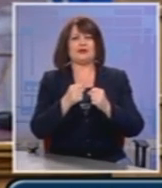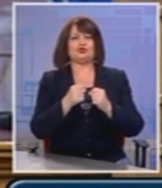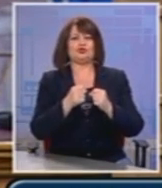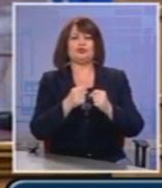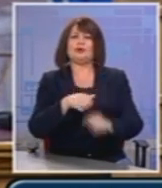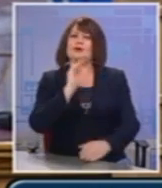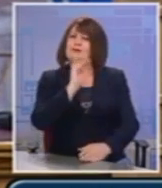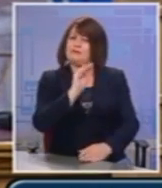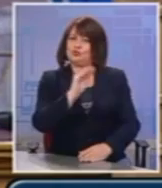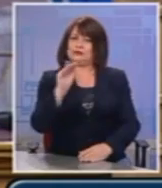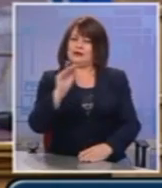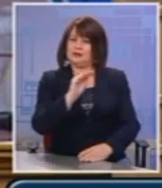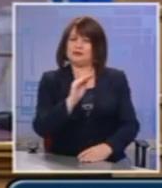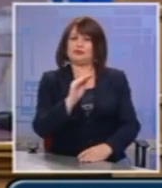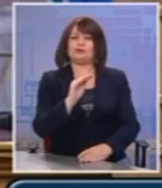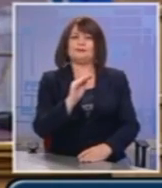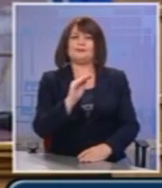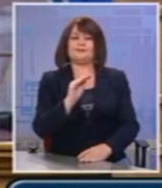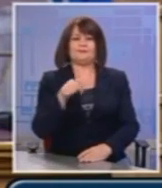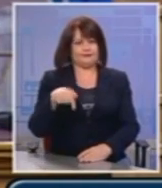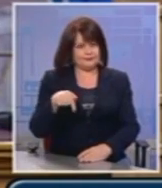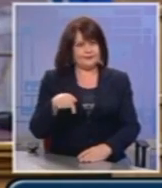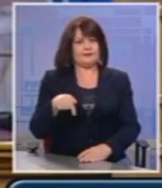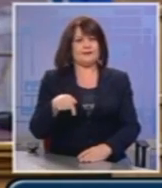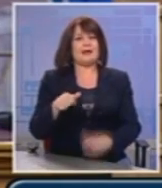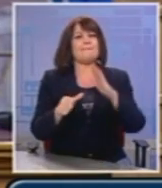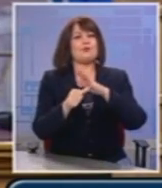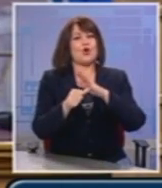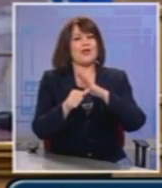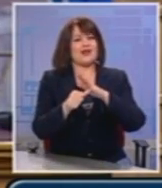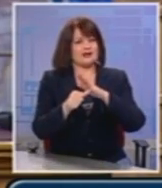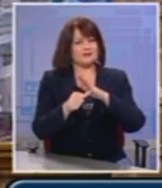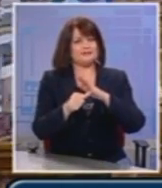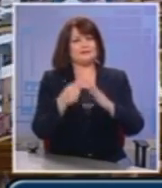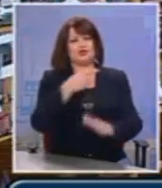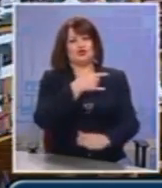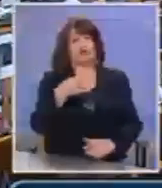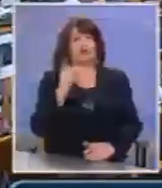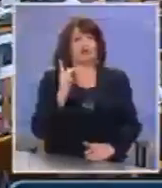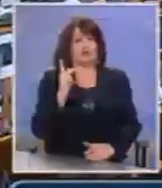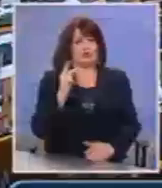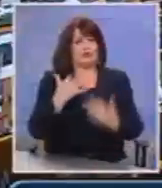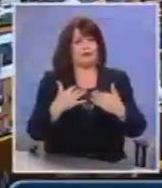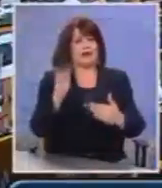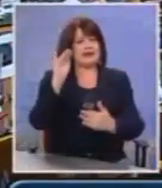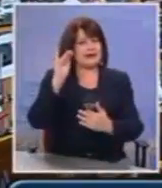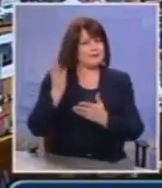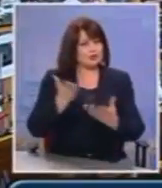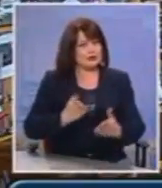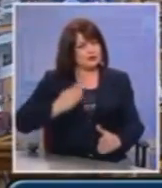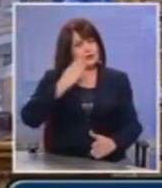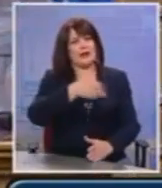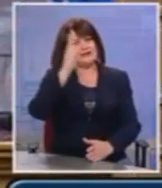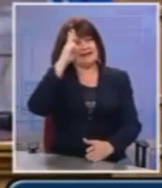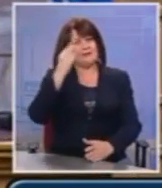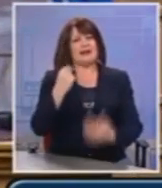να προσκαλέσω εσάς κύριε πρόεδρε της του κοινοβουλίου της ελλάδος να σας προσκαλέσω σστο γερμανικό